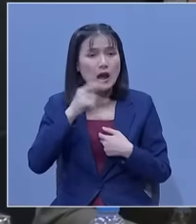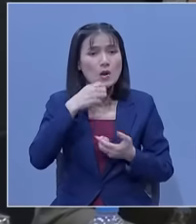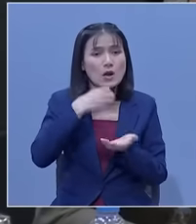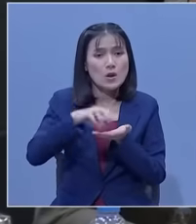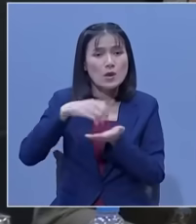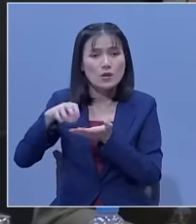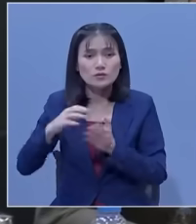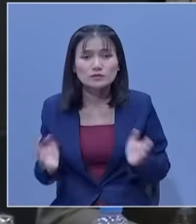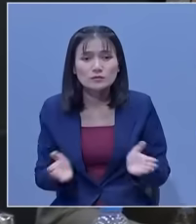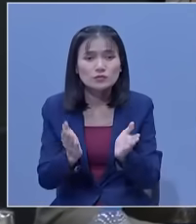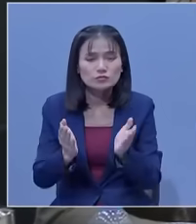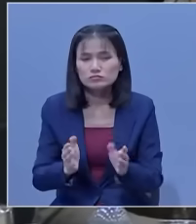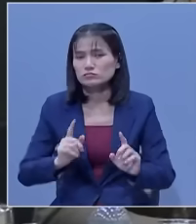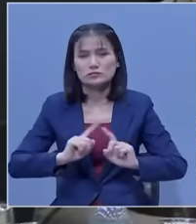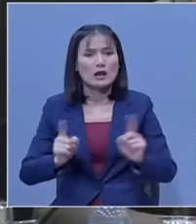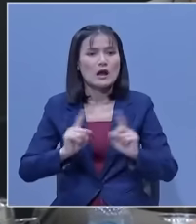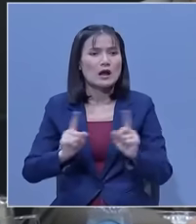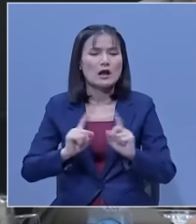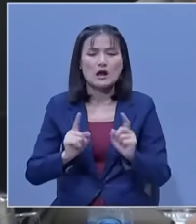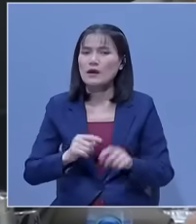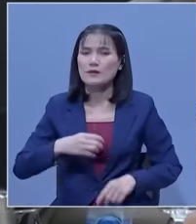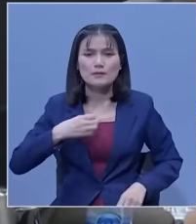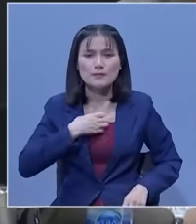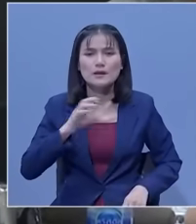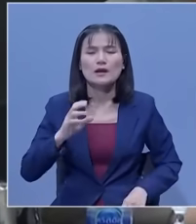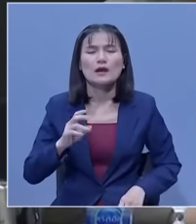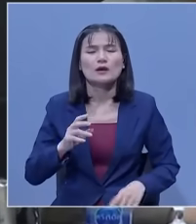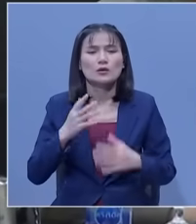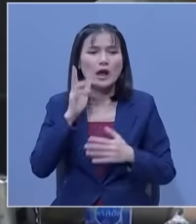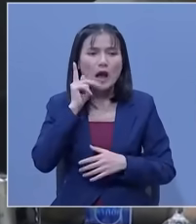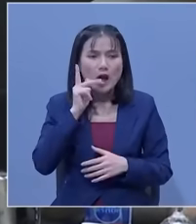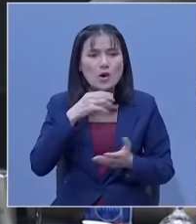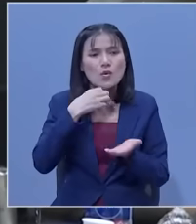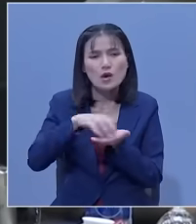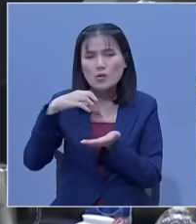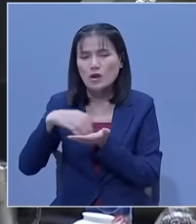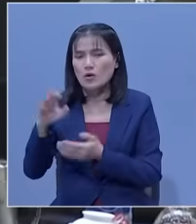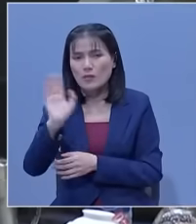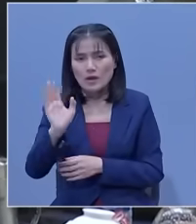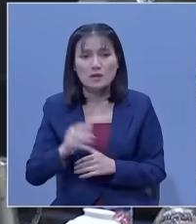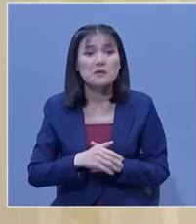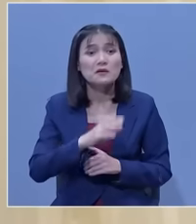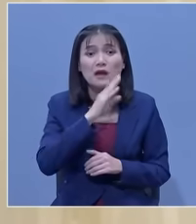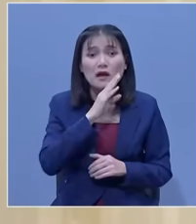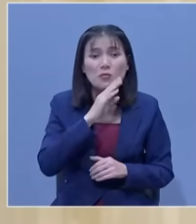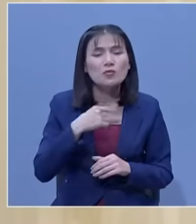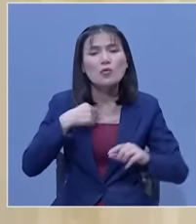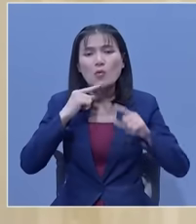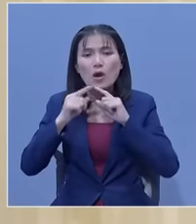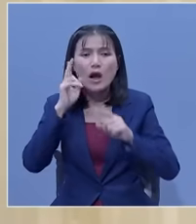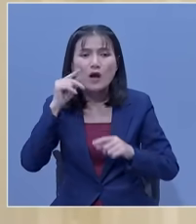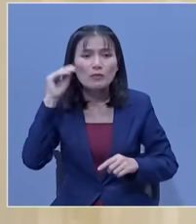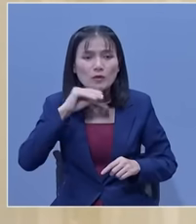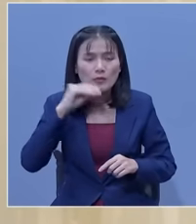ไม่ต้องการให้มีการอ่าก้าวก่ายหรือว่าให้ข่าวเรื่องใดๆอีกต่อไปแล้วนายกบอกถ้ายังพูดถึงแต่เรื่องนี้ประชาชนก็จะเดือด